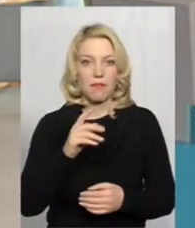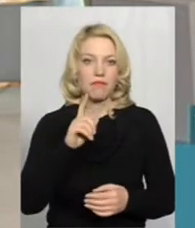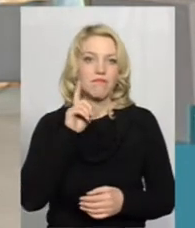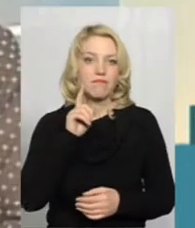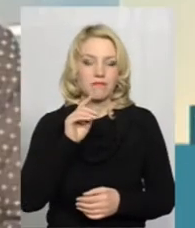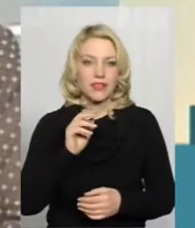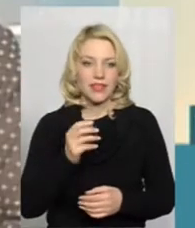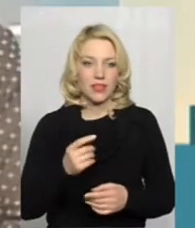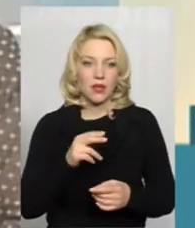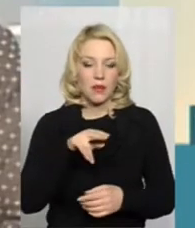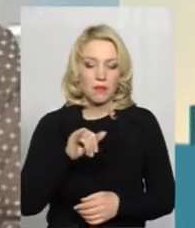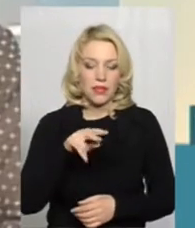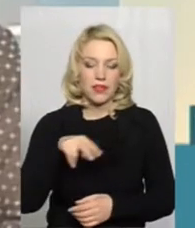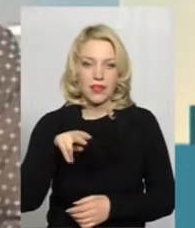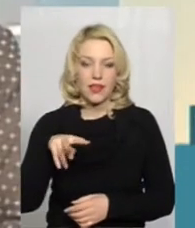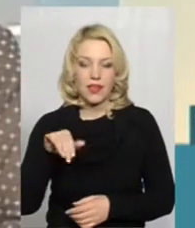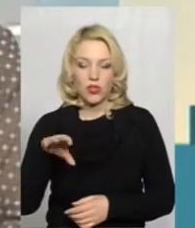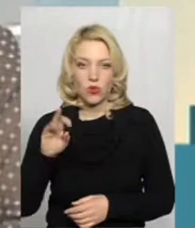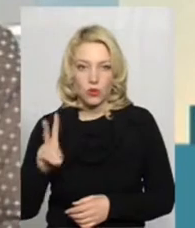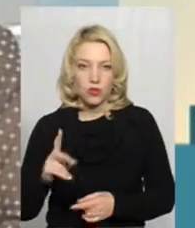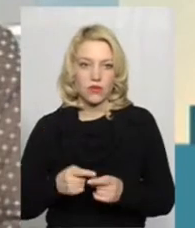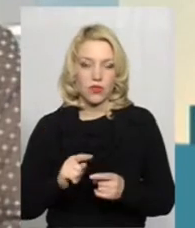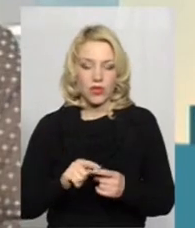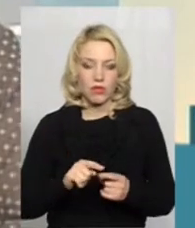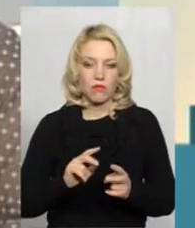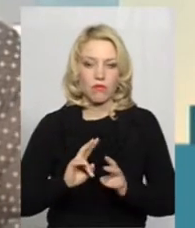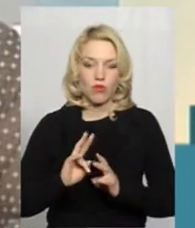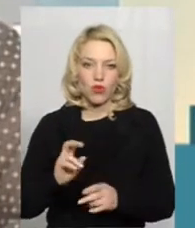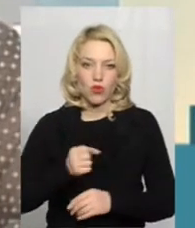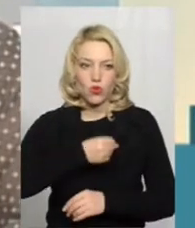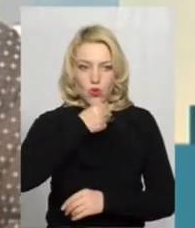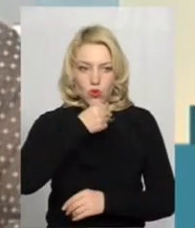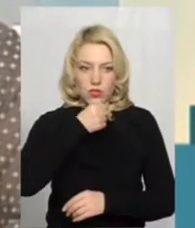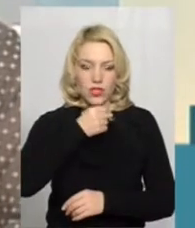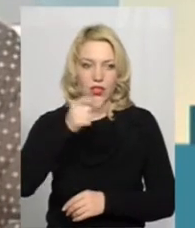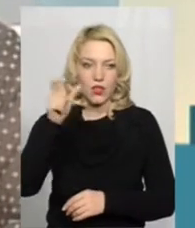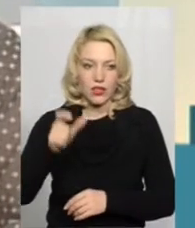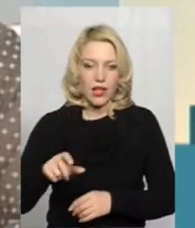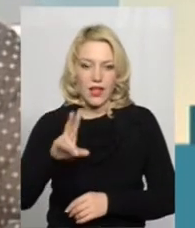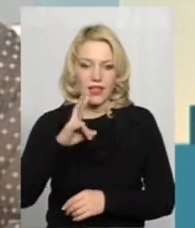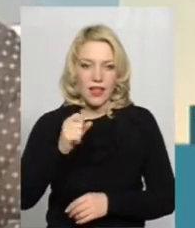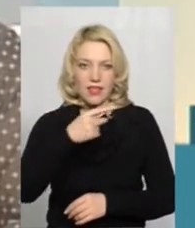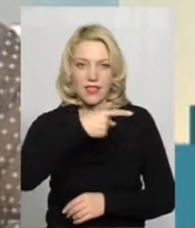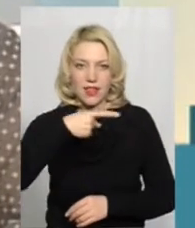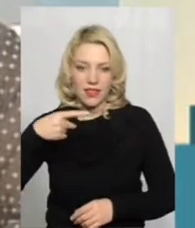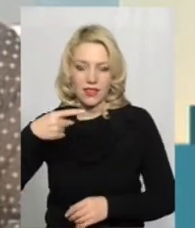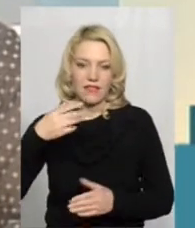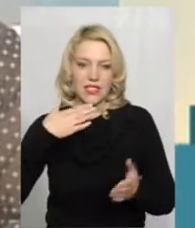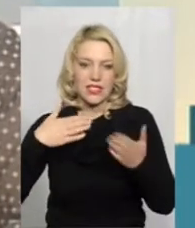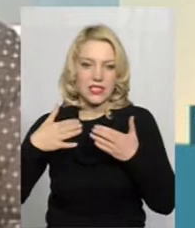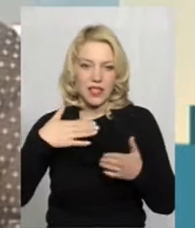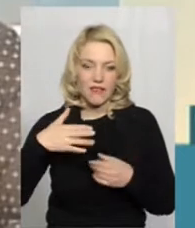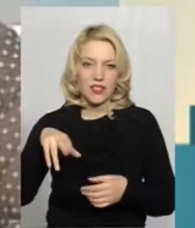таки часто провокують дорослих людей на негативне ставлення по відношенню до себе, для того, щоб ще раз підкреслити, що ти